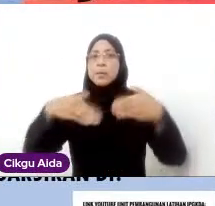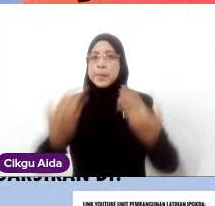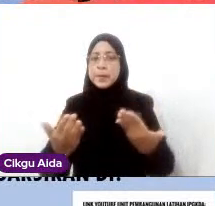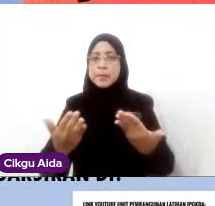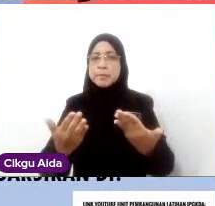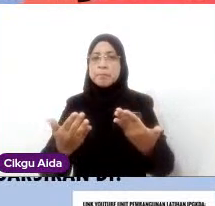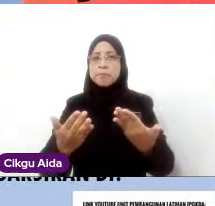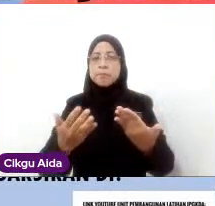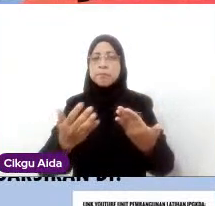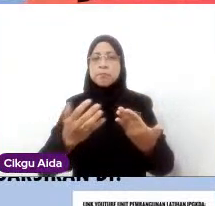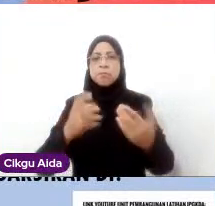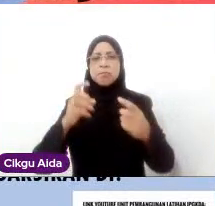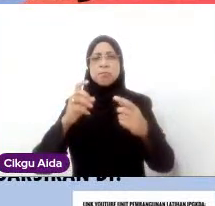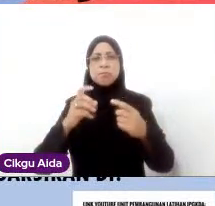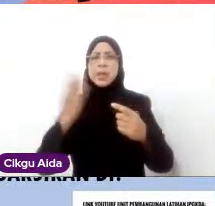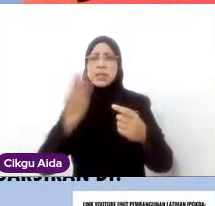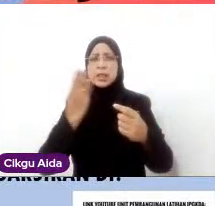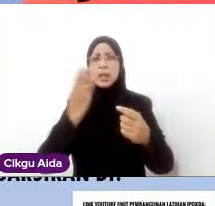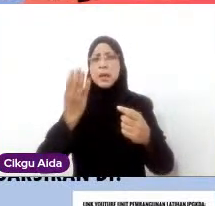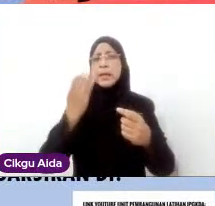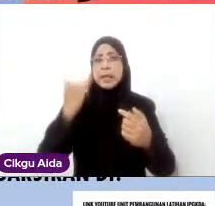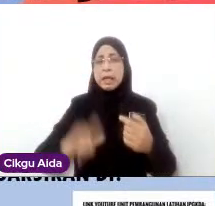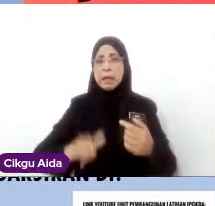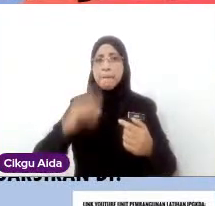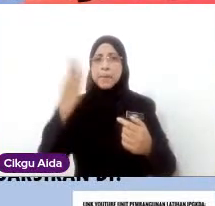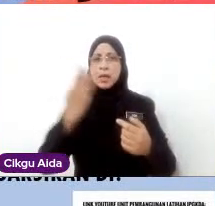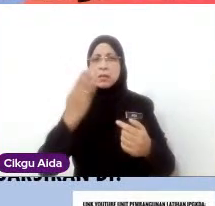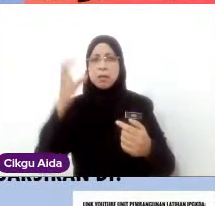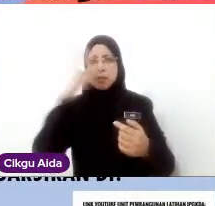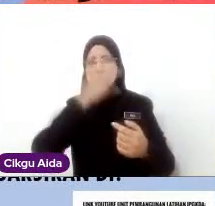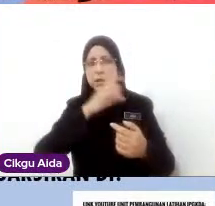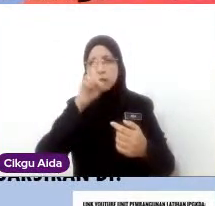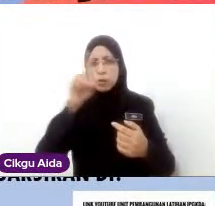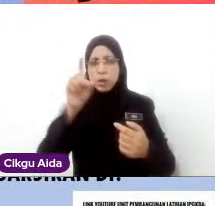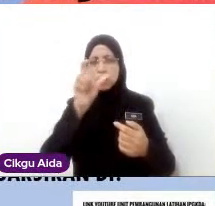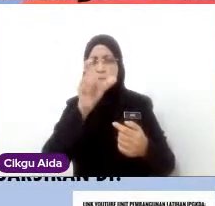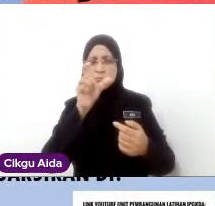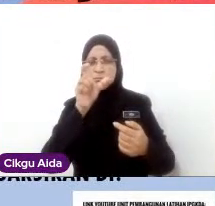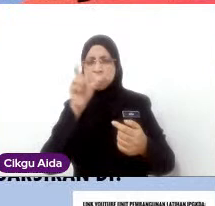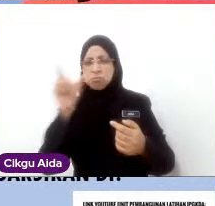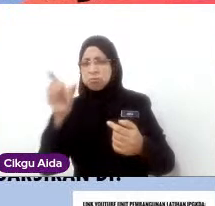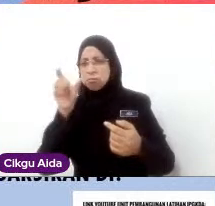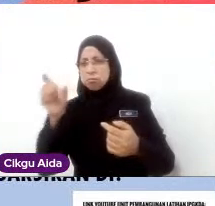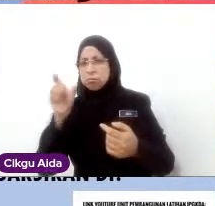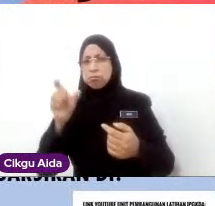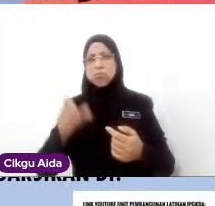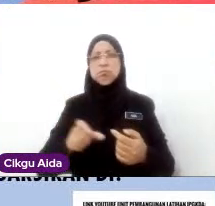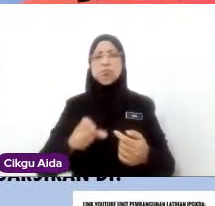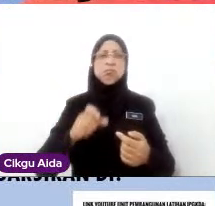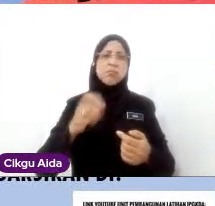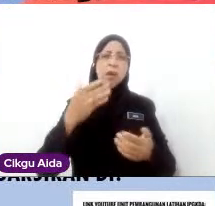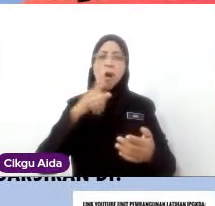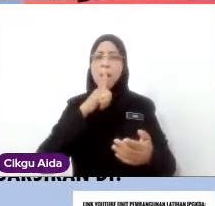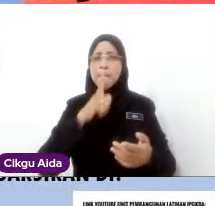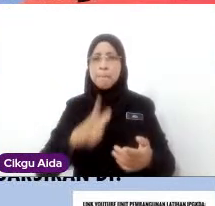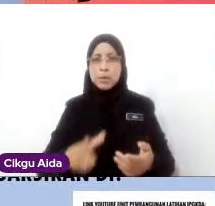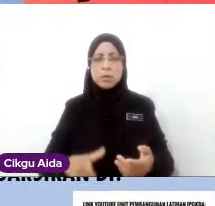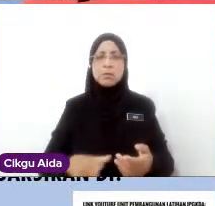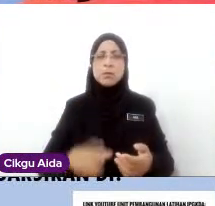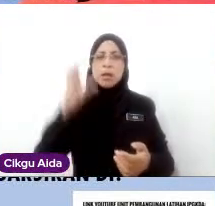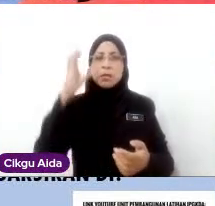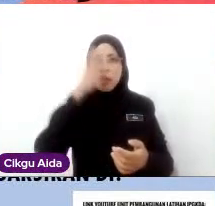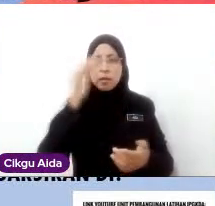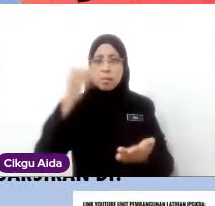button tu dia kena cari satu persatu. Jadi agak susah, sangat susah. Benda yang kita boleh buat 10 minit, benda yang kita boleh buat 5 minit boleh